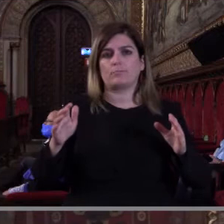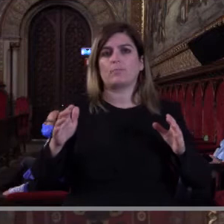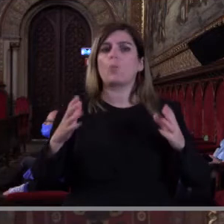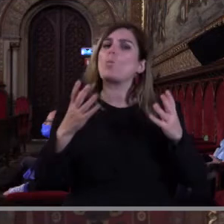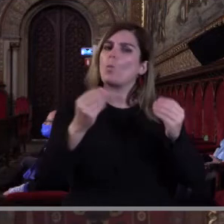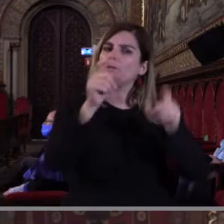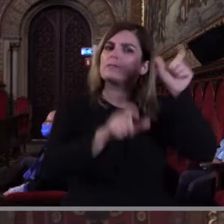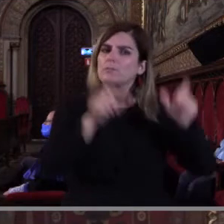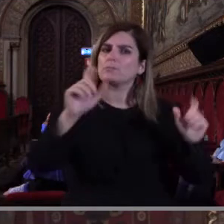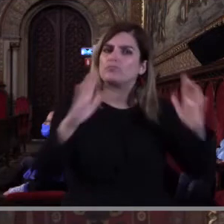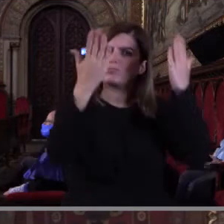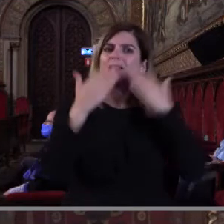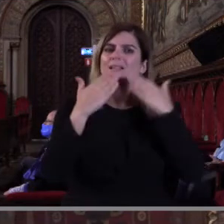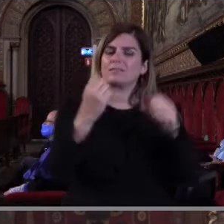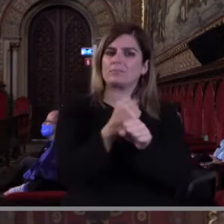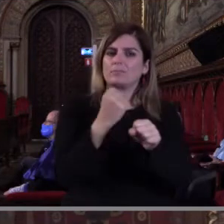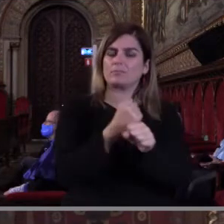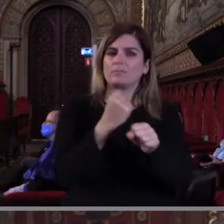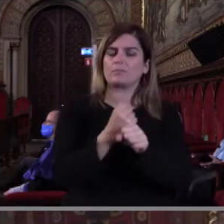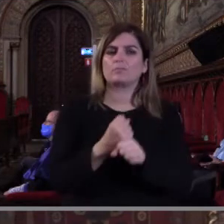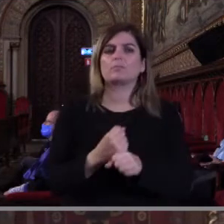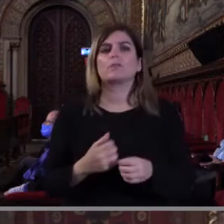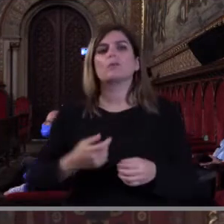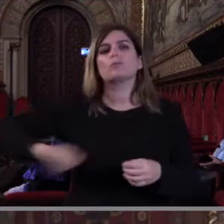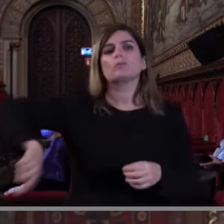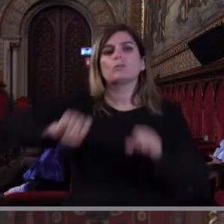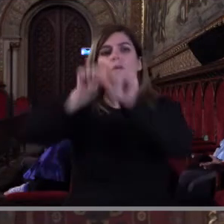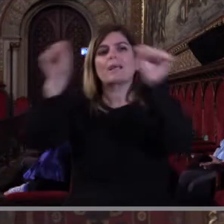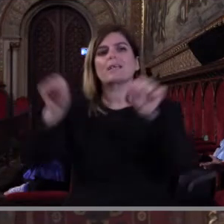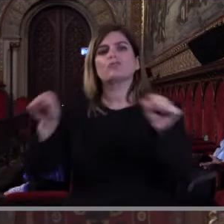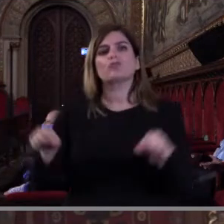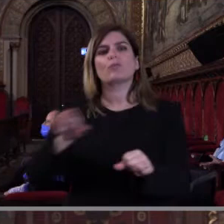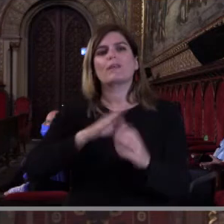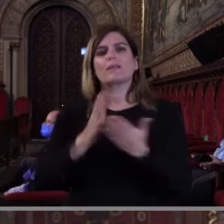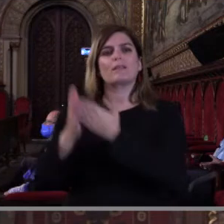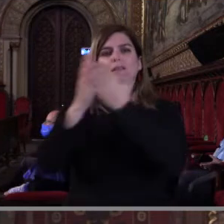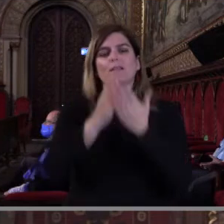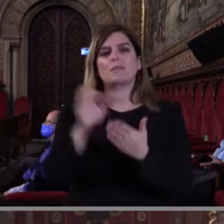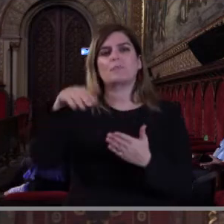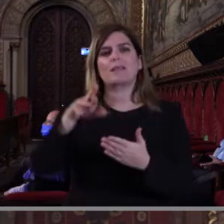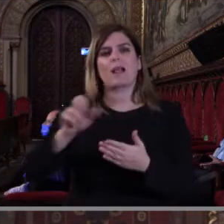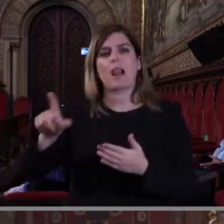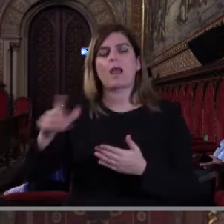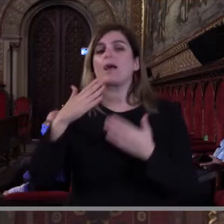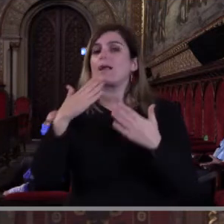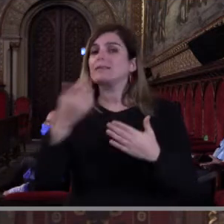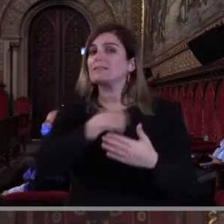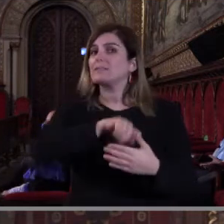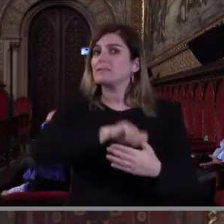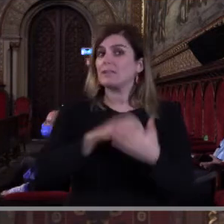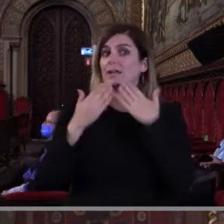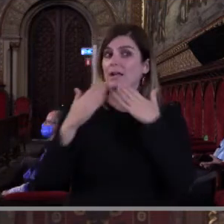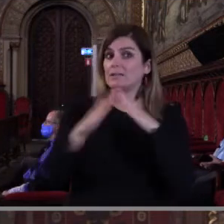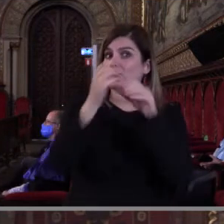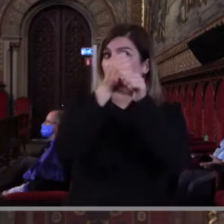les que pensem. Un estudi de modelització de l'Imperial College indica que a Espanya, gràcies a les dures mesures de